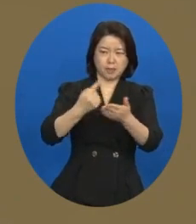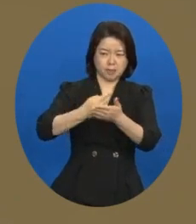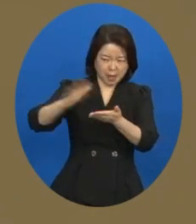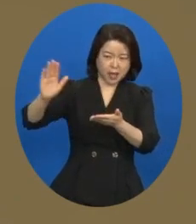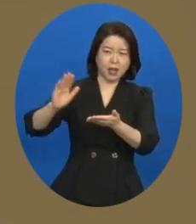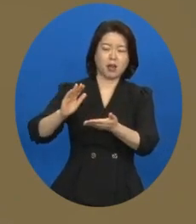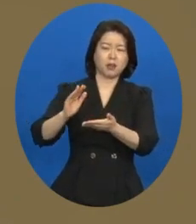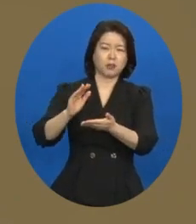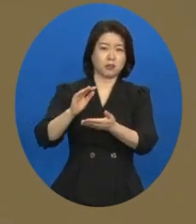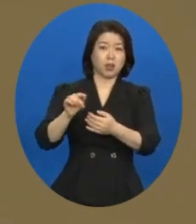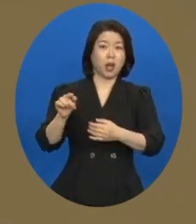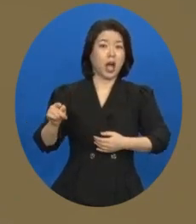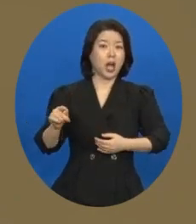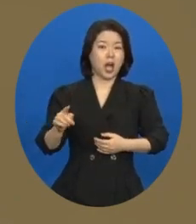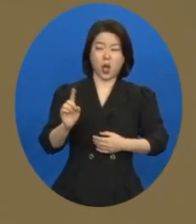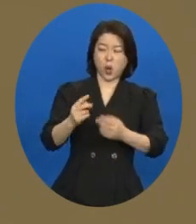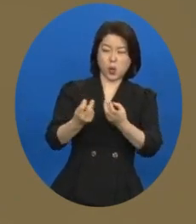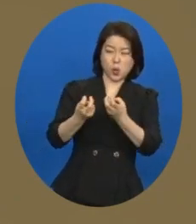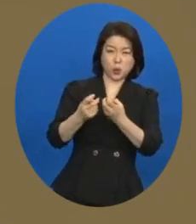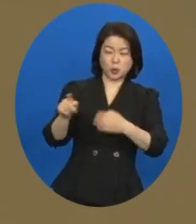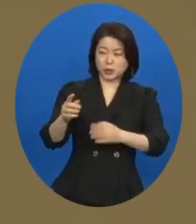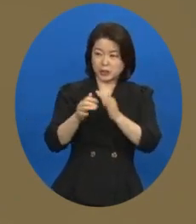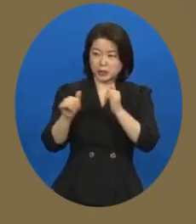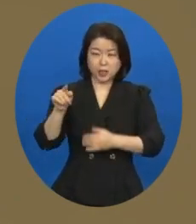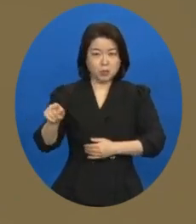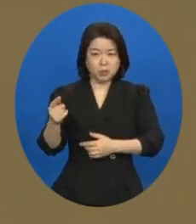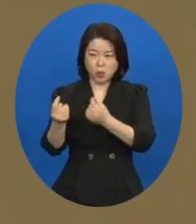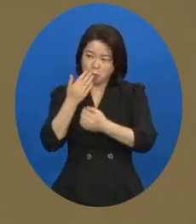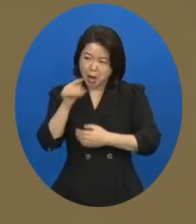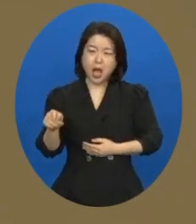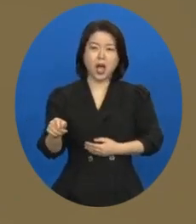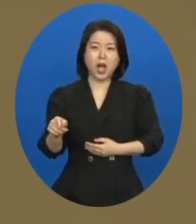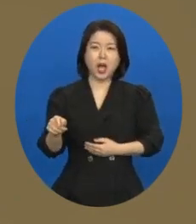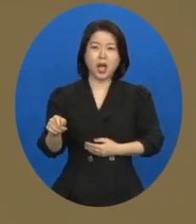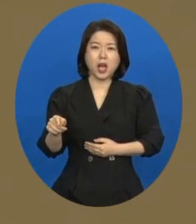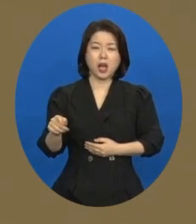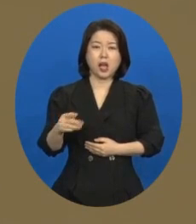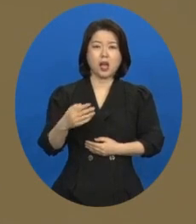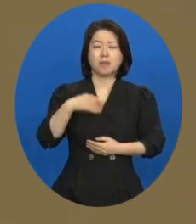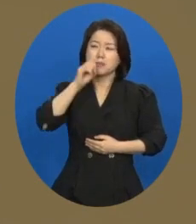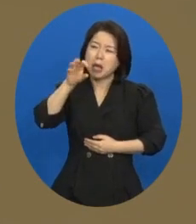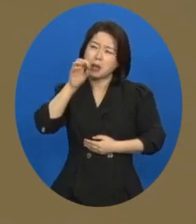돼. 어떻게 사람이 그럴 수가 있어?